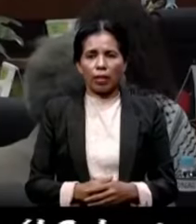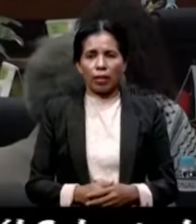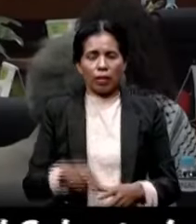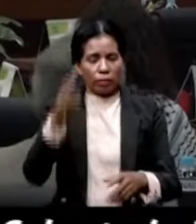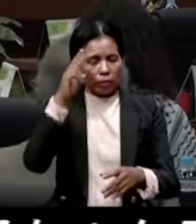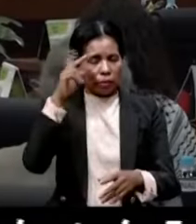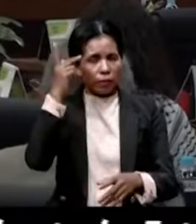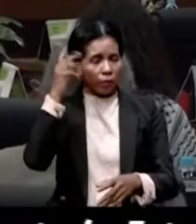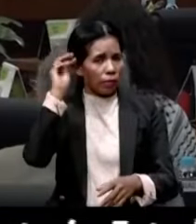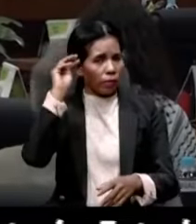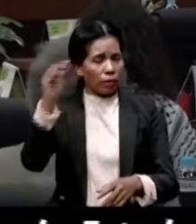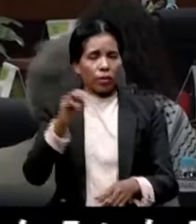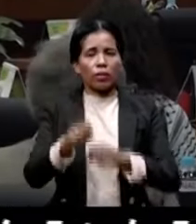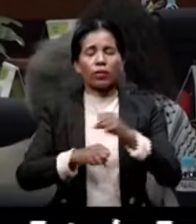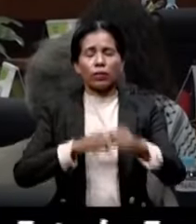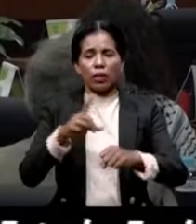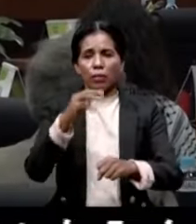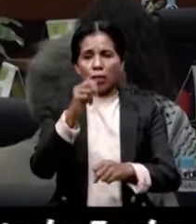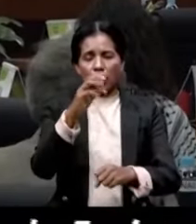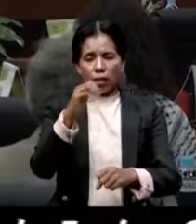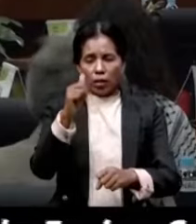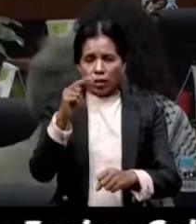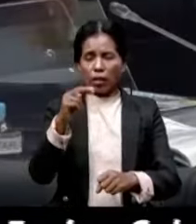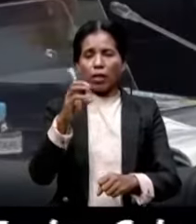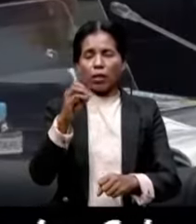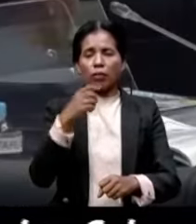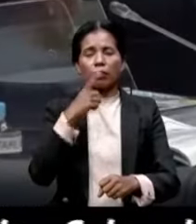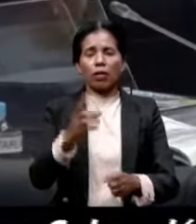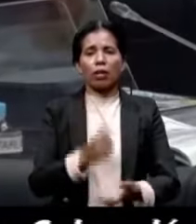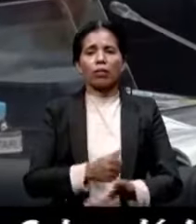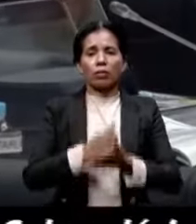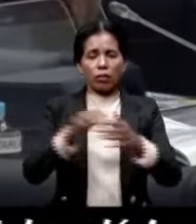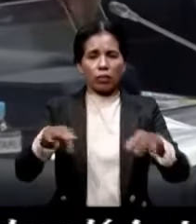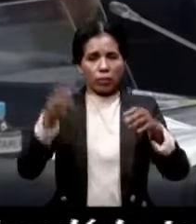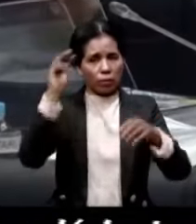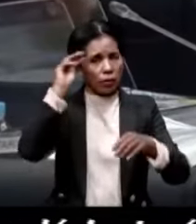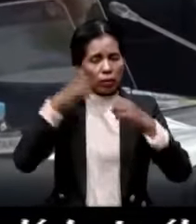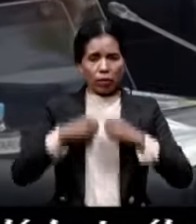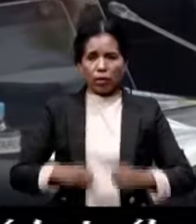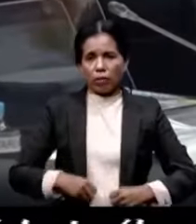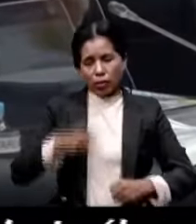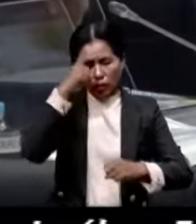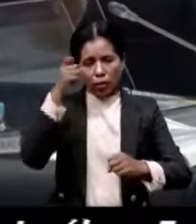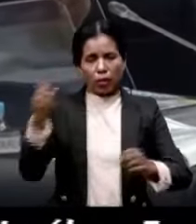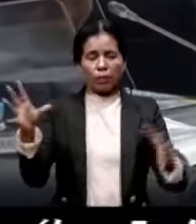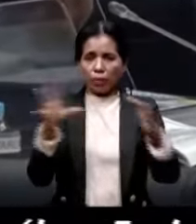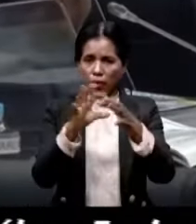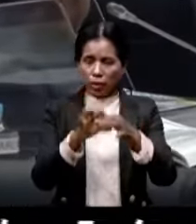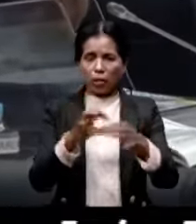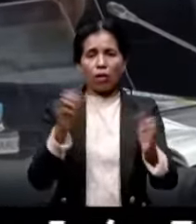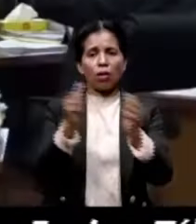ministro, coordinador asunto social, Mariano Asanami Sabino declara se apoia serviço ministro Saudi, tama setor refere ligado ho